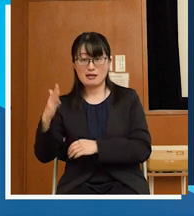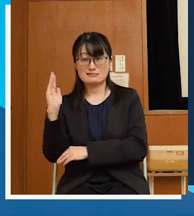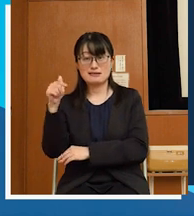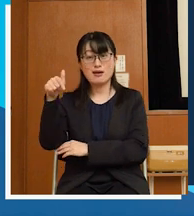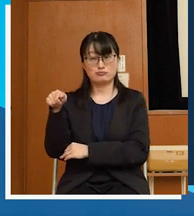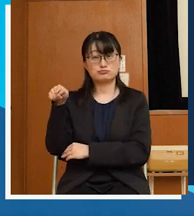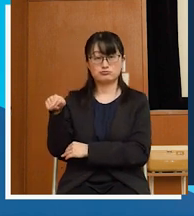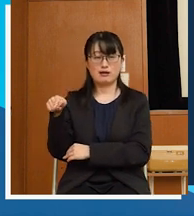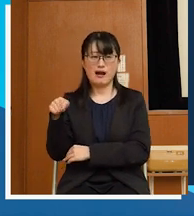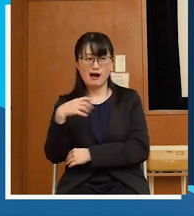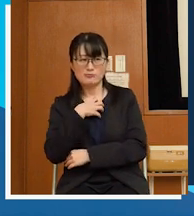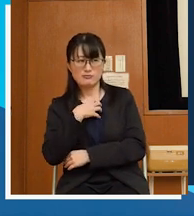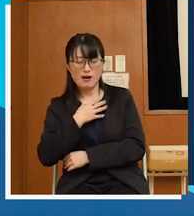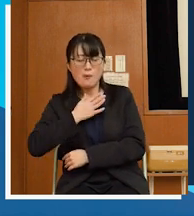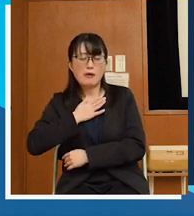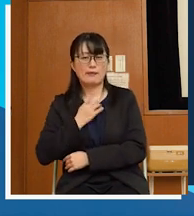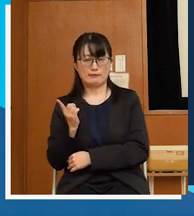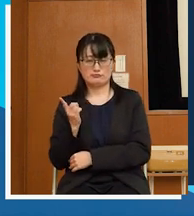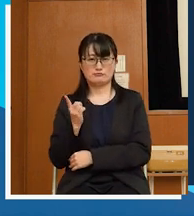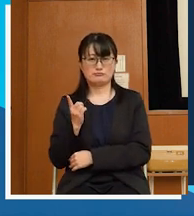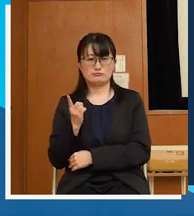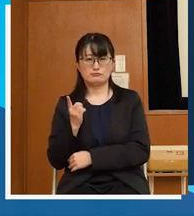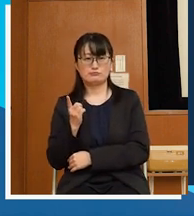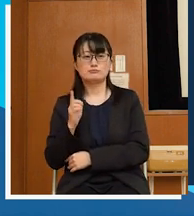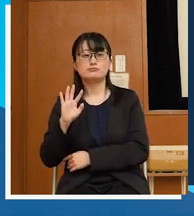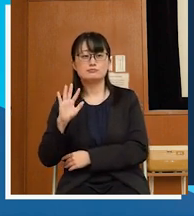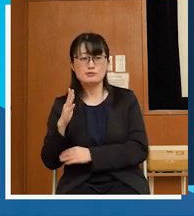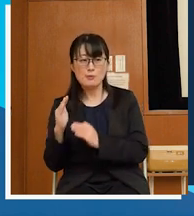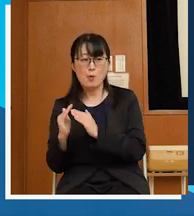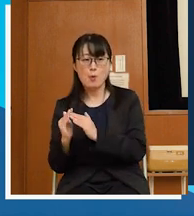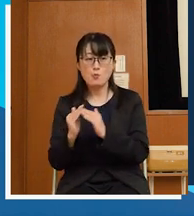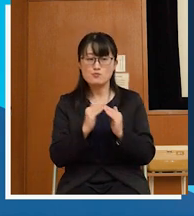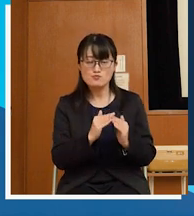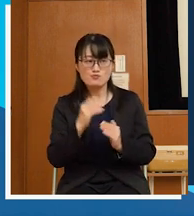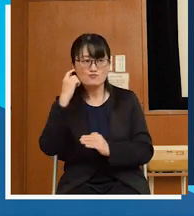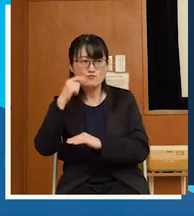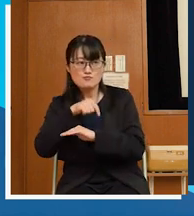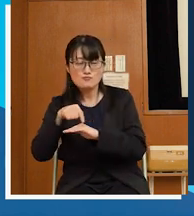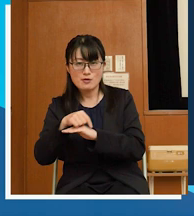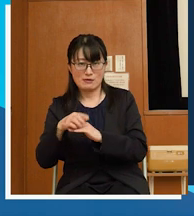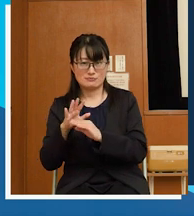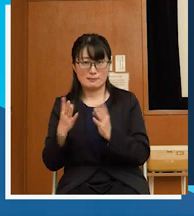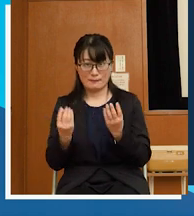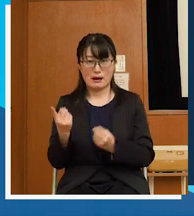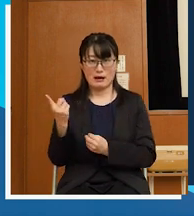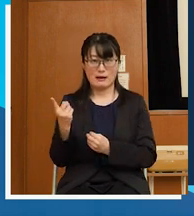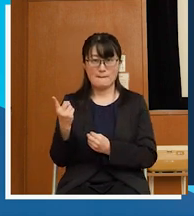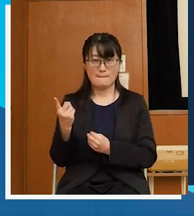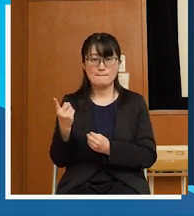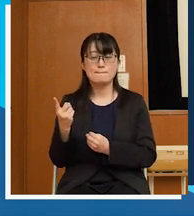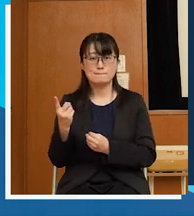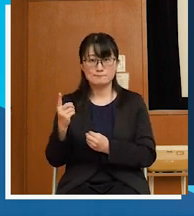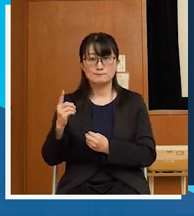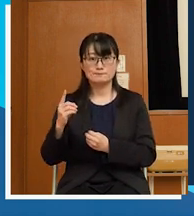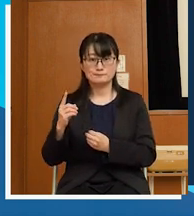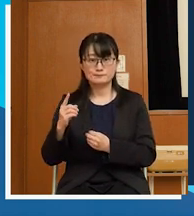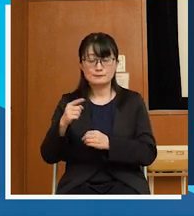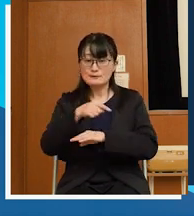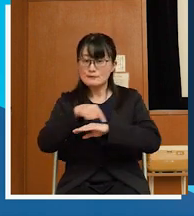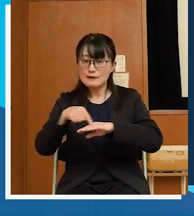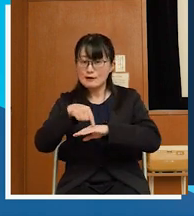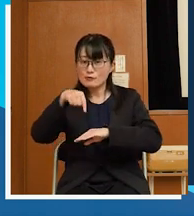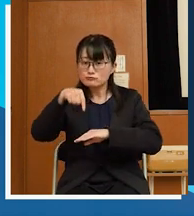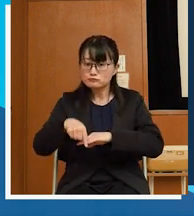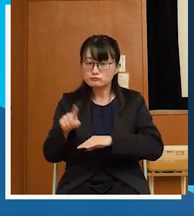危険性を認識しこの行の移設を計画しましたしかし日米両政府が出した計画は沖縄